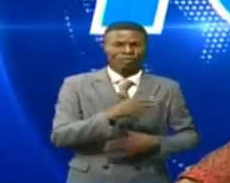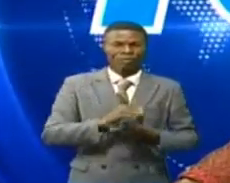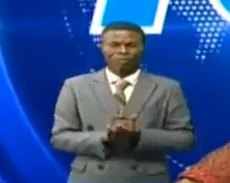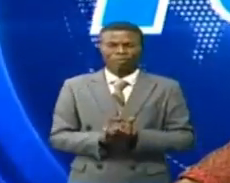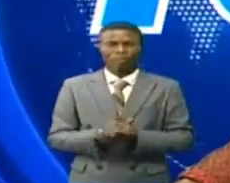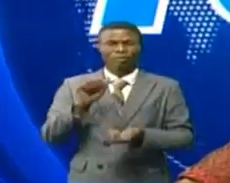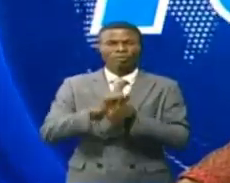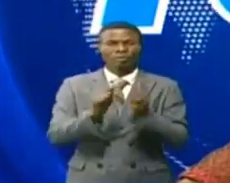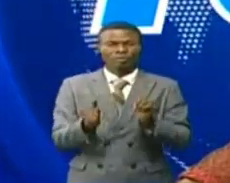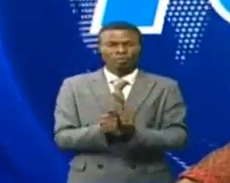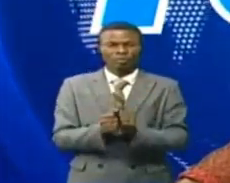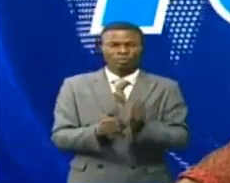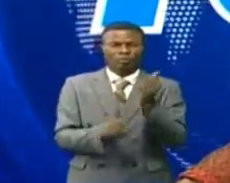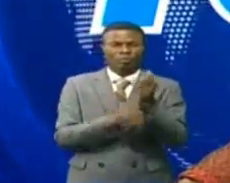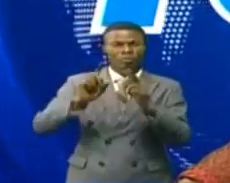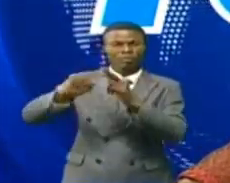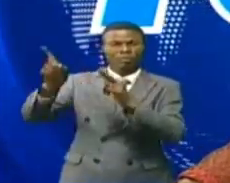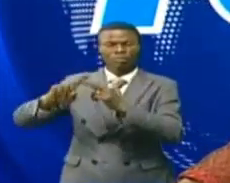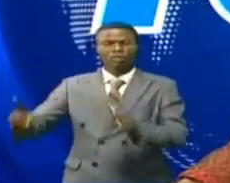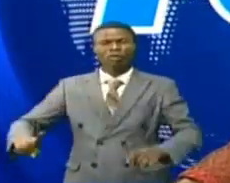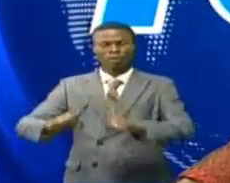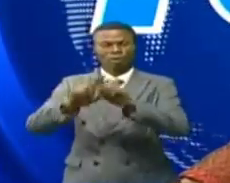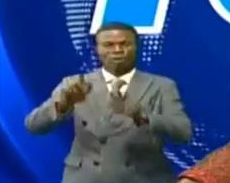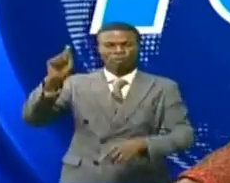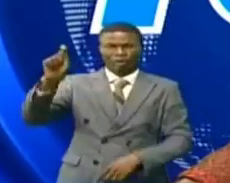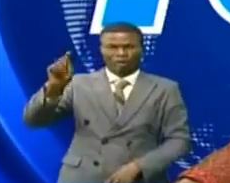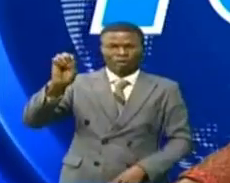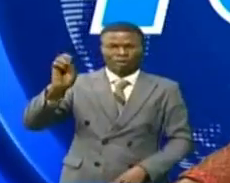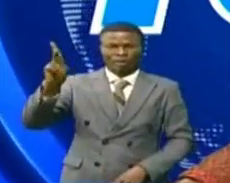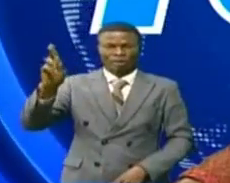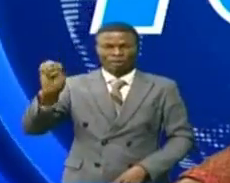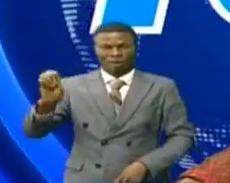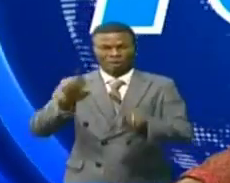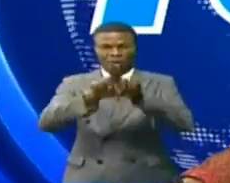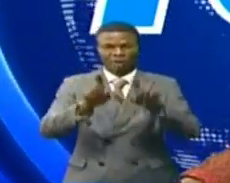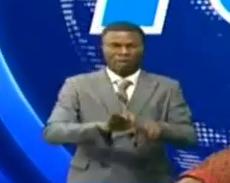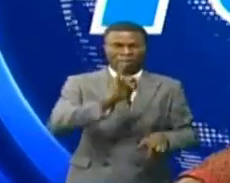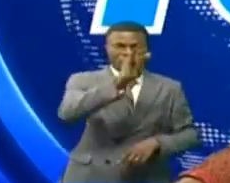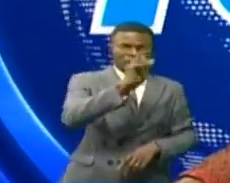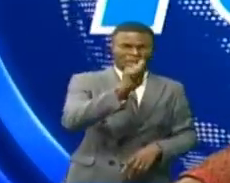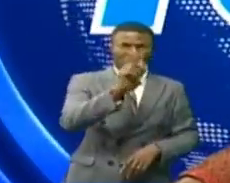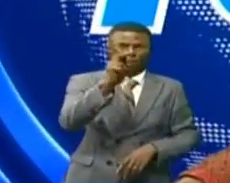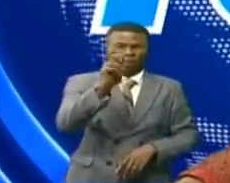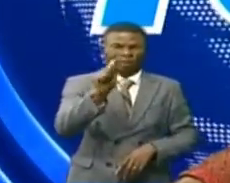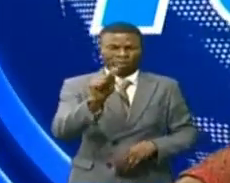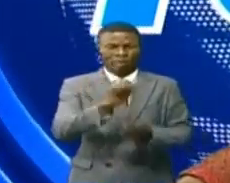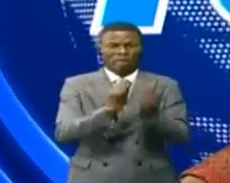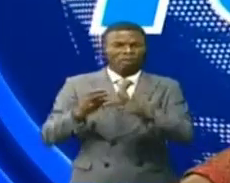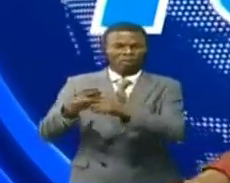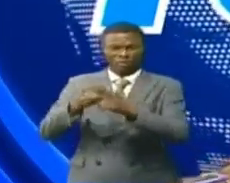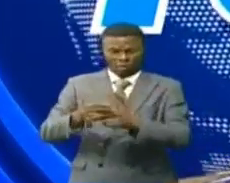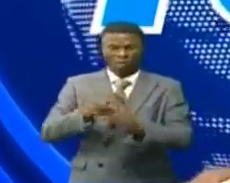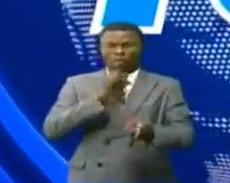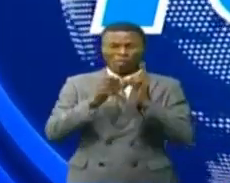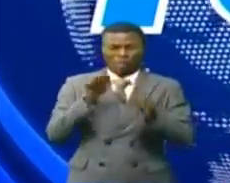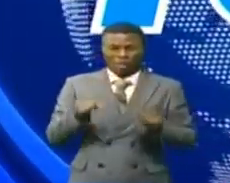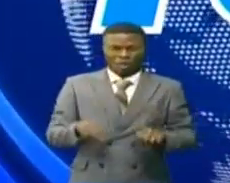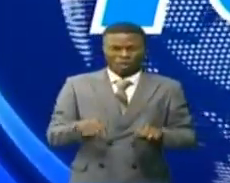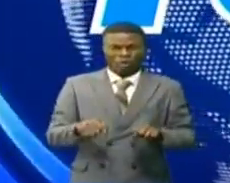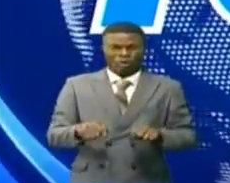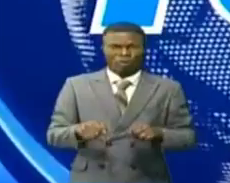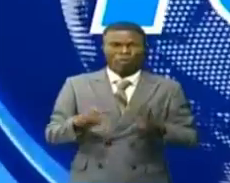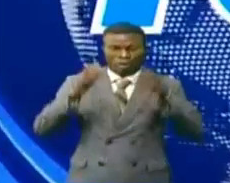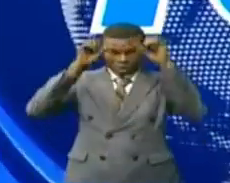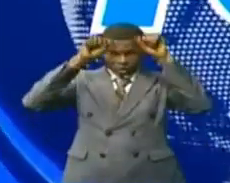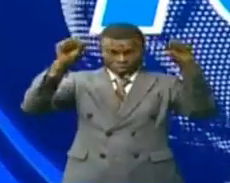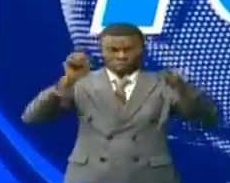La situation des déplacés du conflit Tékéyaka, des questions sécuritaires du développement de la Tchopo, sujet au centre des entretiens que